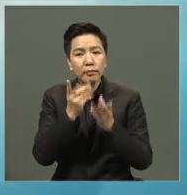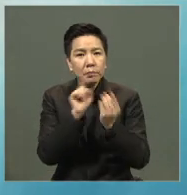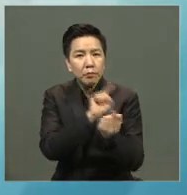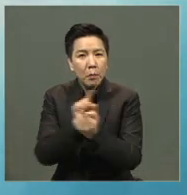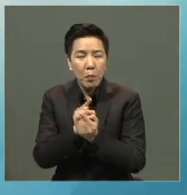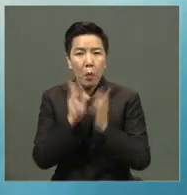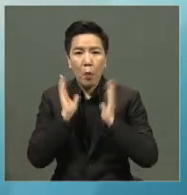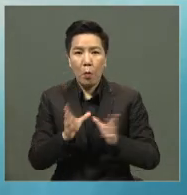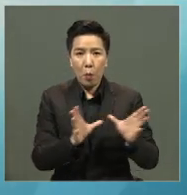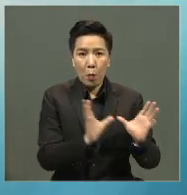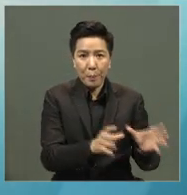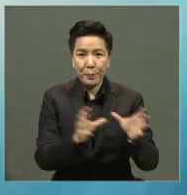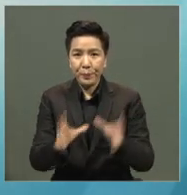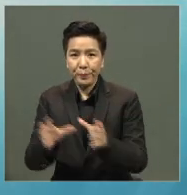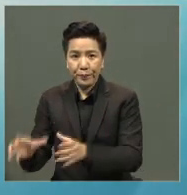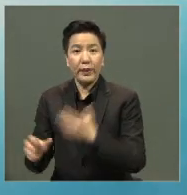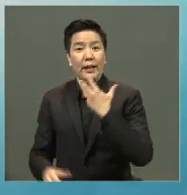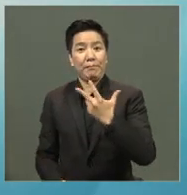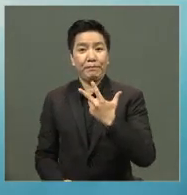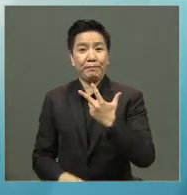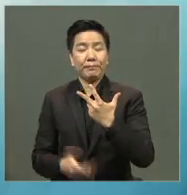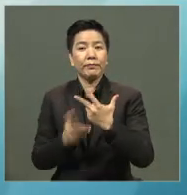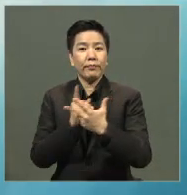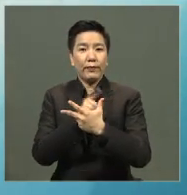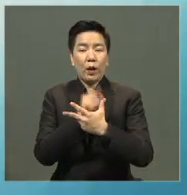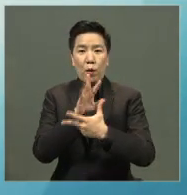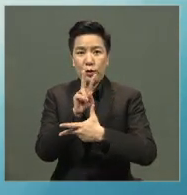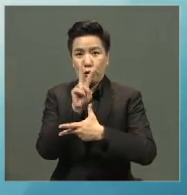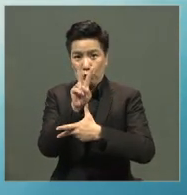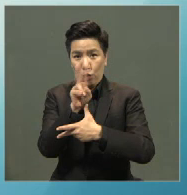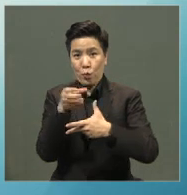รายนี้นะครับก็พบว่ามีทั้งหมดเป็น 3กลุ่มแล้วกันนะครับแบ่งเป็นอย่างนี้ 2